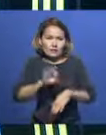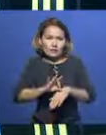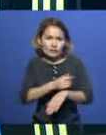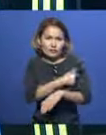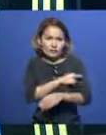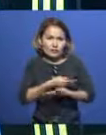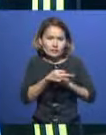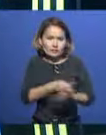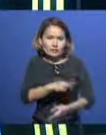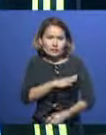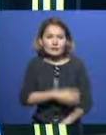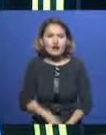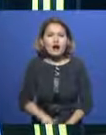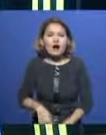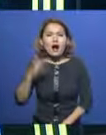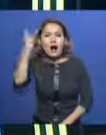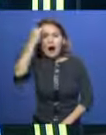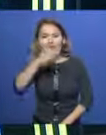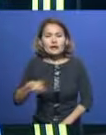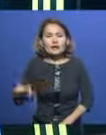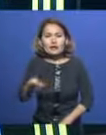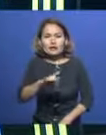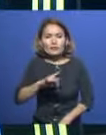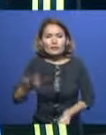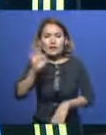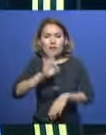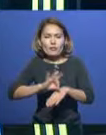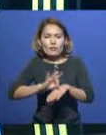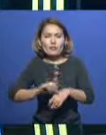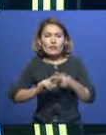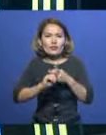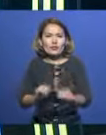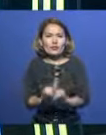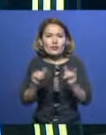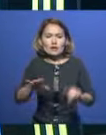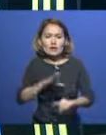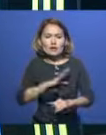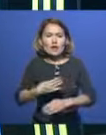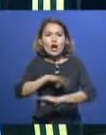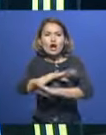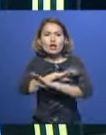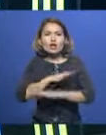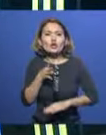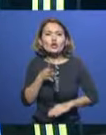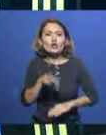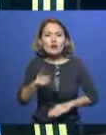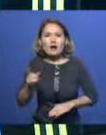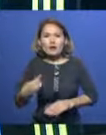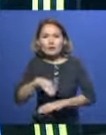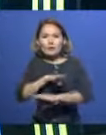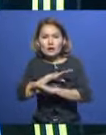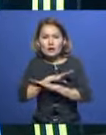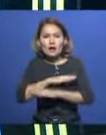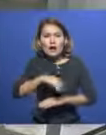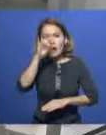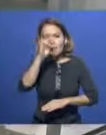Батыс Африкада етек жайған Эбола вирусы бақылаудан шықты. Қазір әлемде бұл індеттен көз жұмғандар саны 4000 адамға жеткен. Осыған